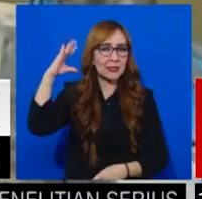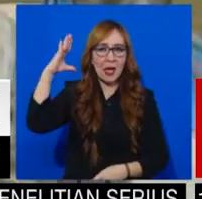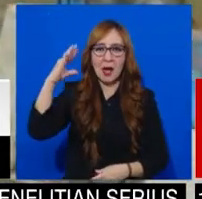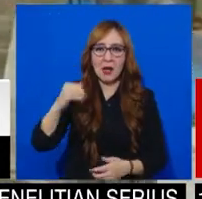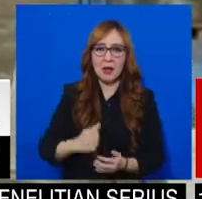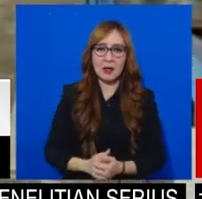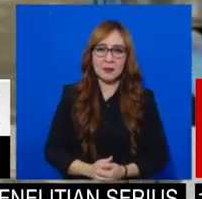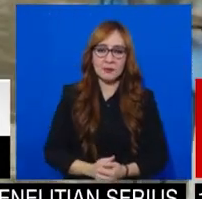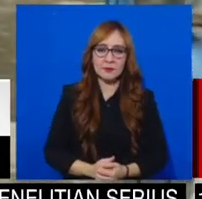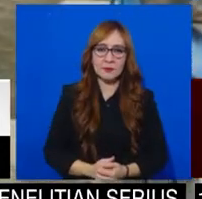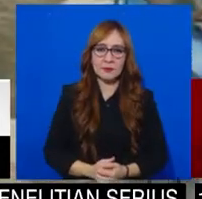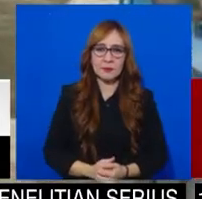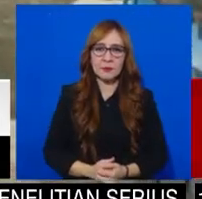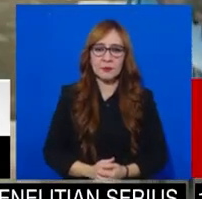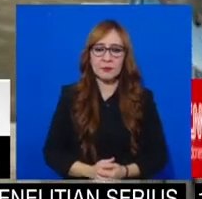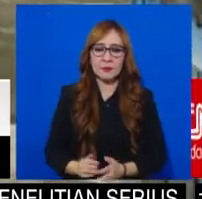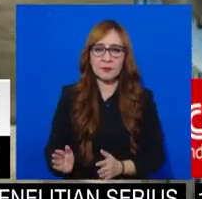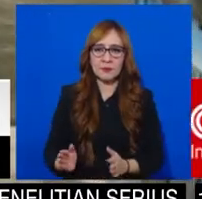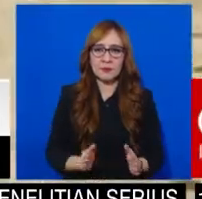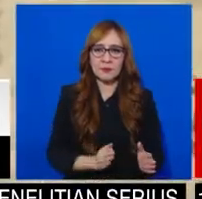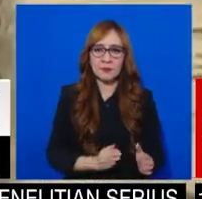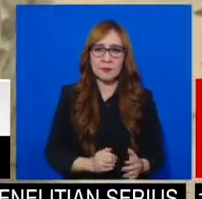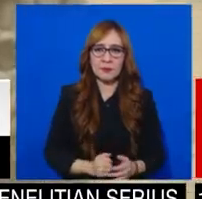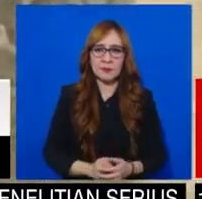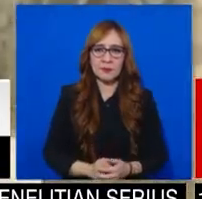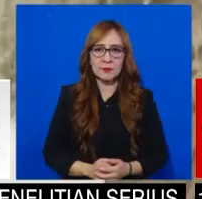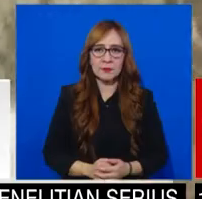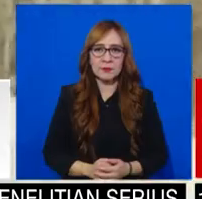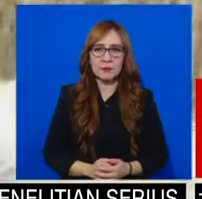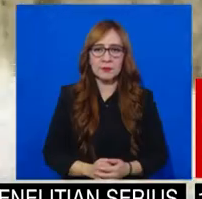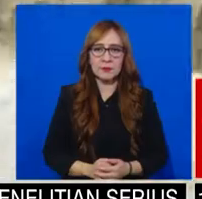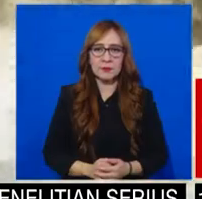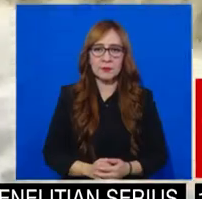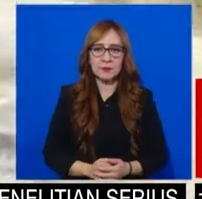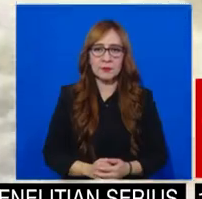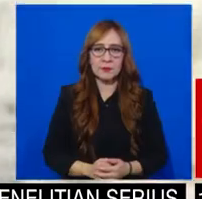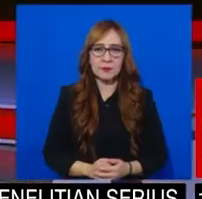2023 lalu. Tim Liputan CNN Indonesia. Thank you.